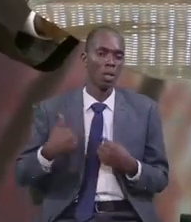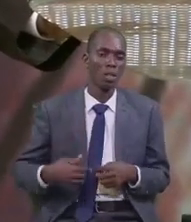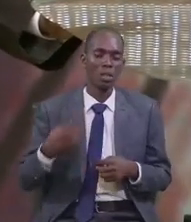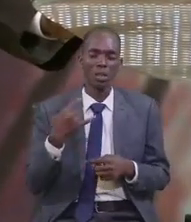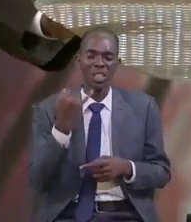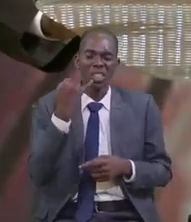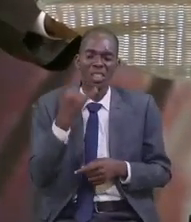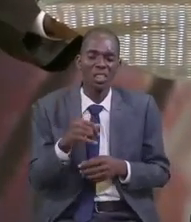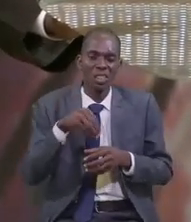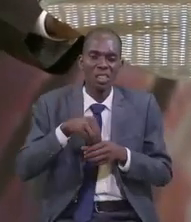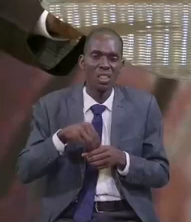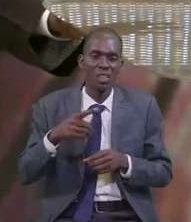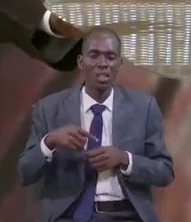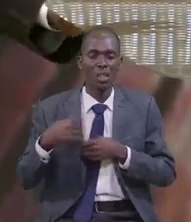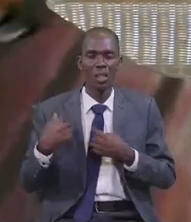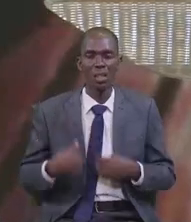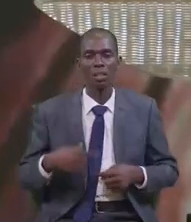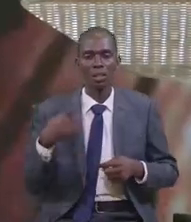le cœur,